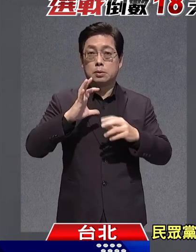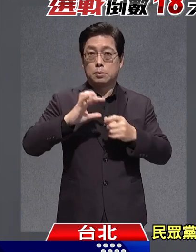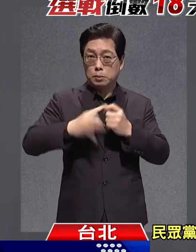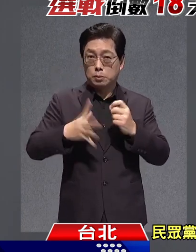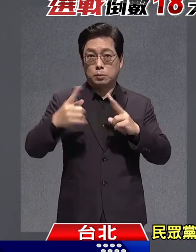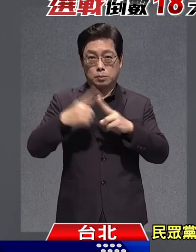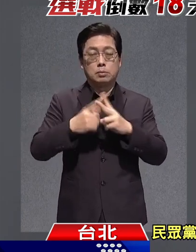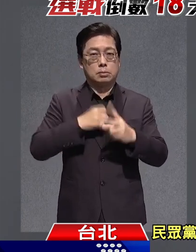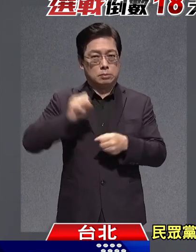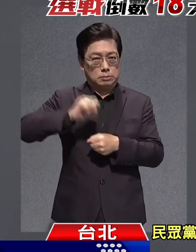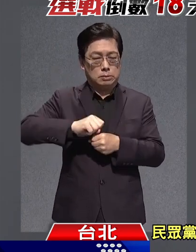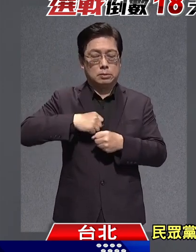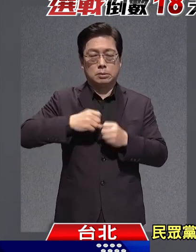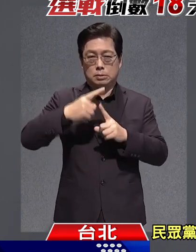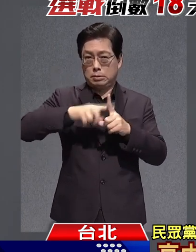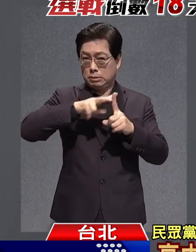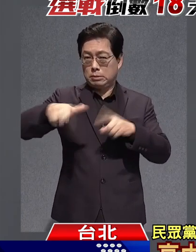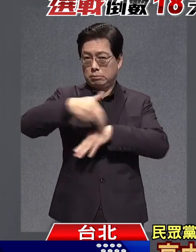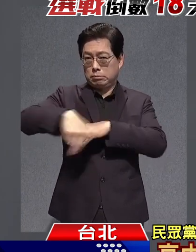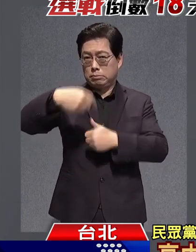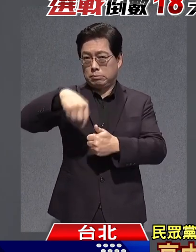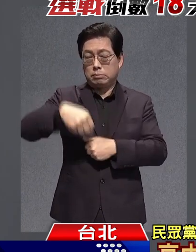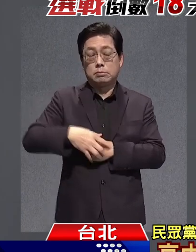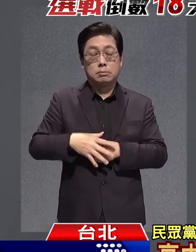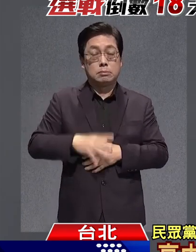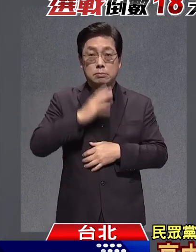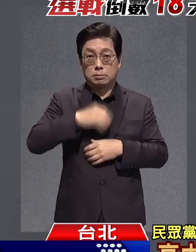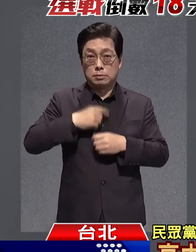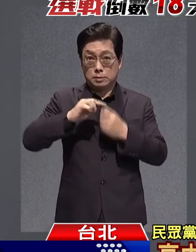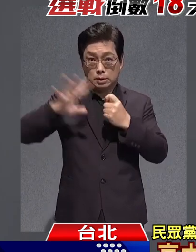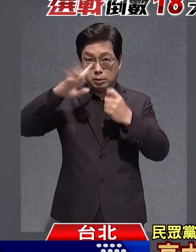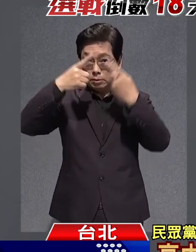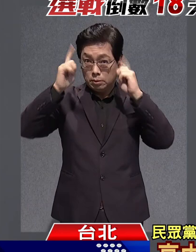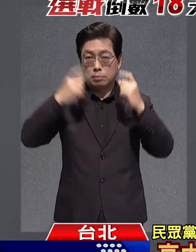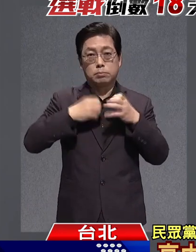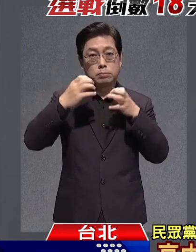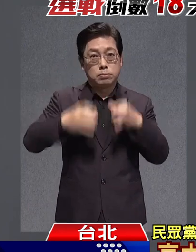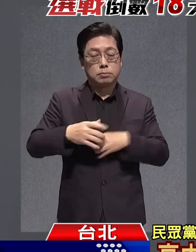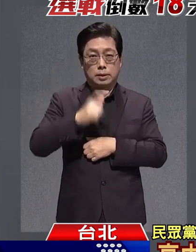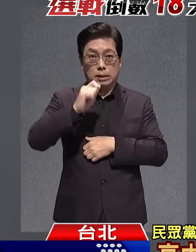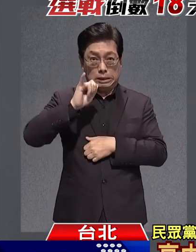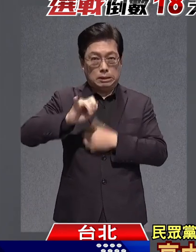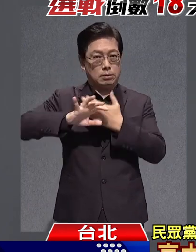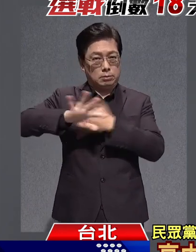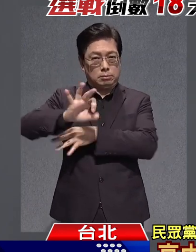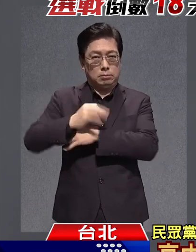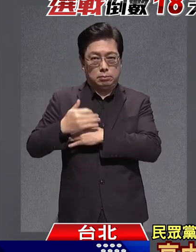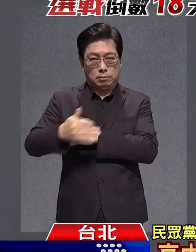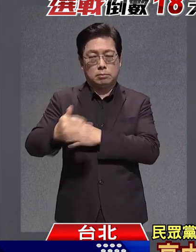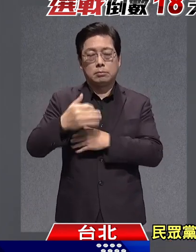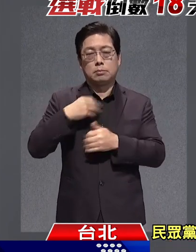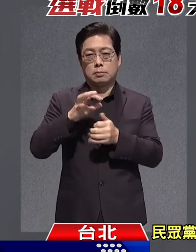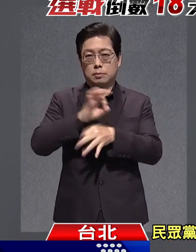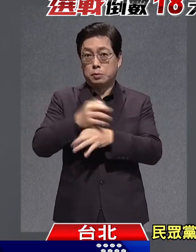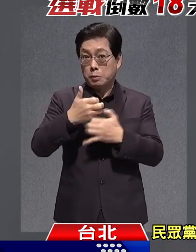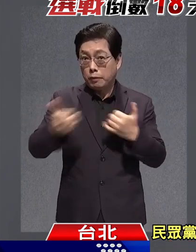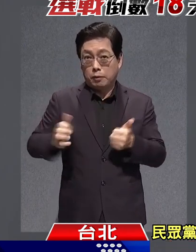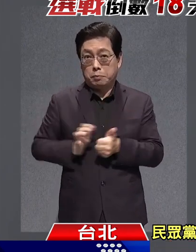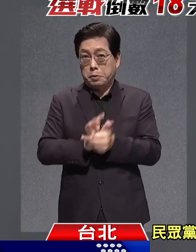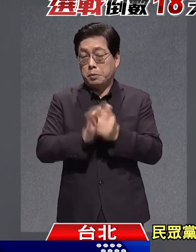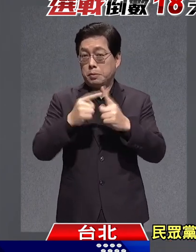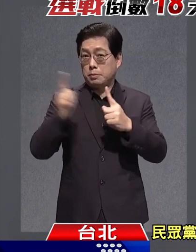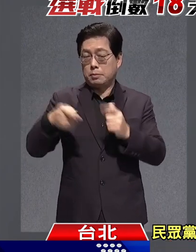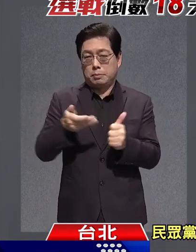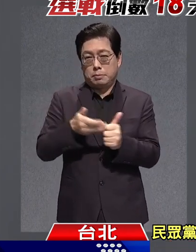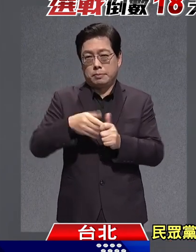入城市设计课程，高中职大专院校要开设 AI 相关课程与学分，推动 AI 人